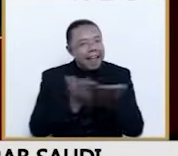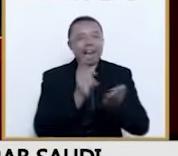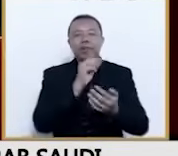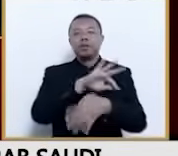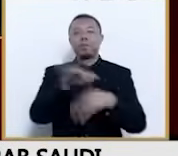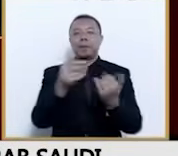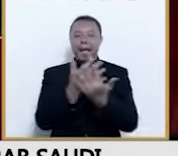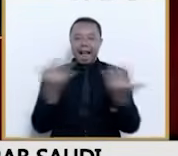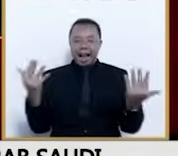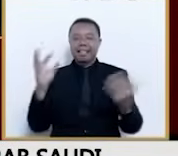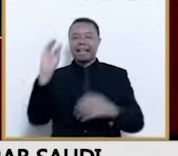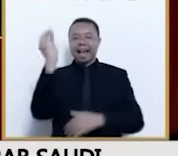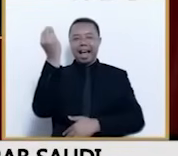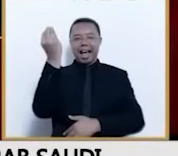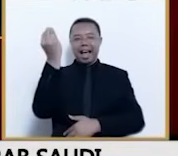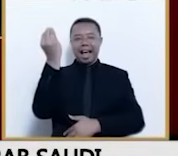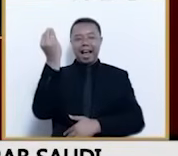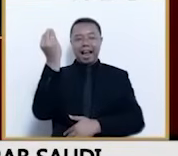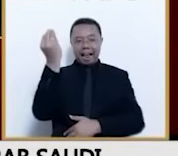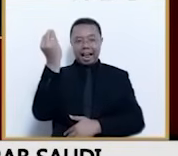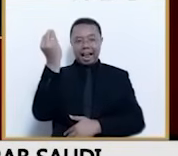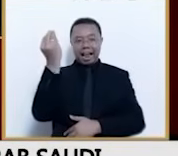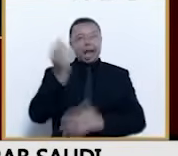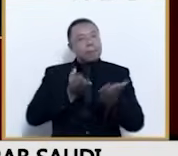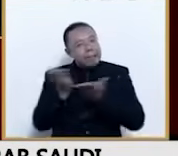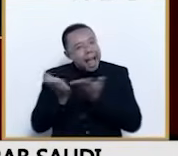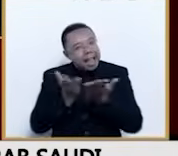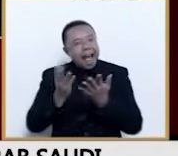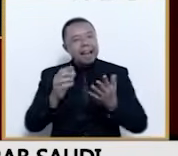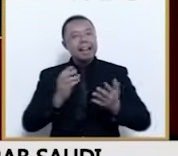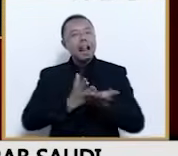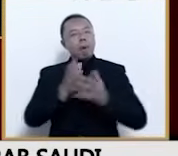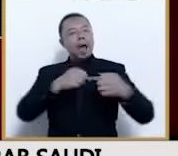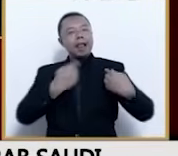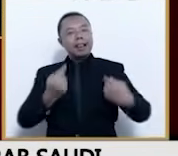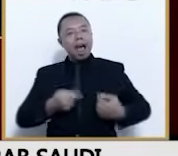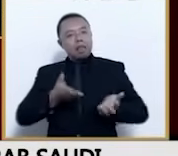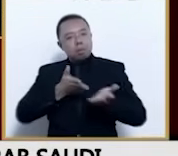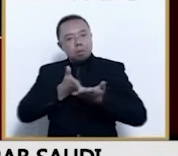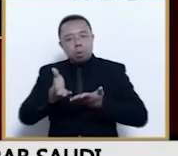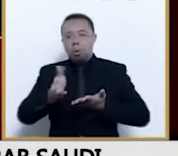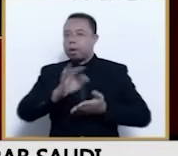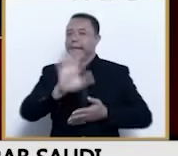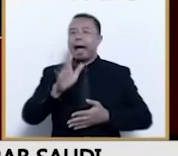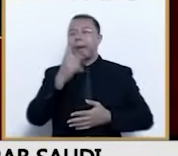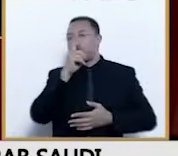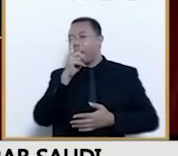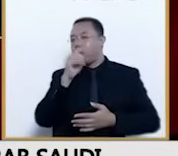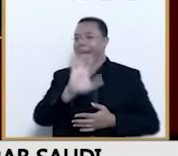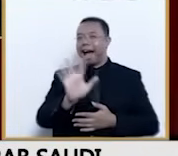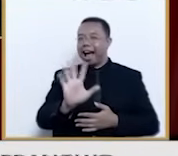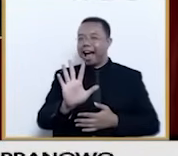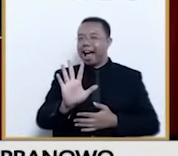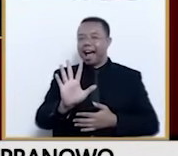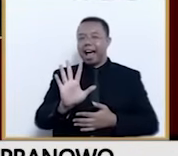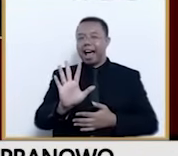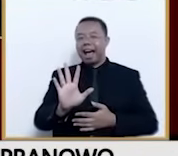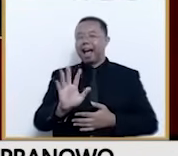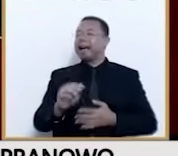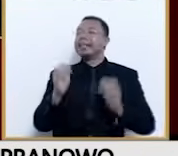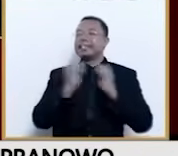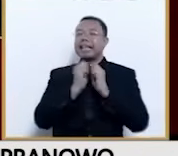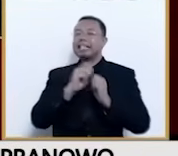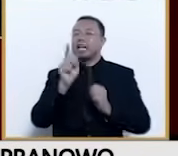bagi masyarakat Jakarta. Melayani dengan hati, tanpa gimmick, tanpa